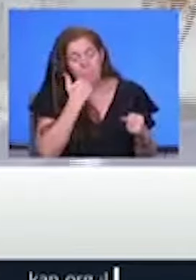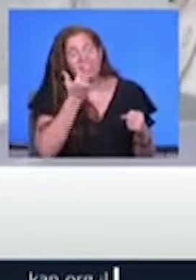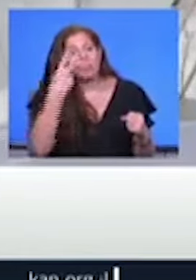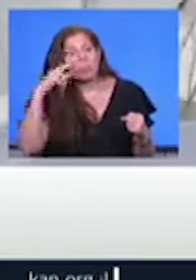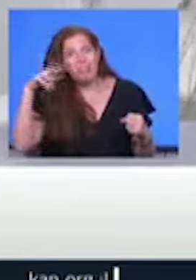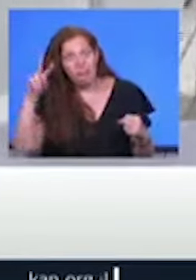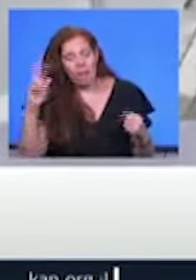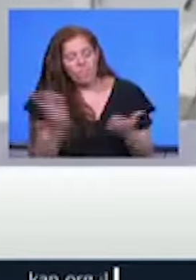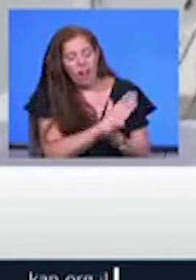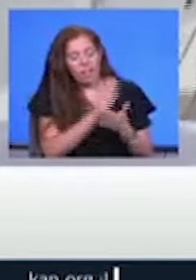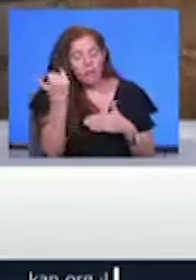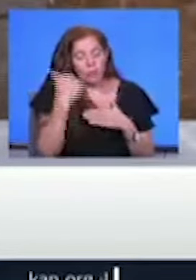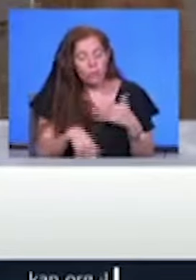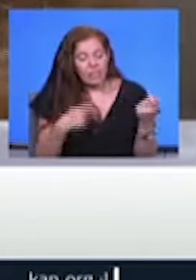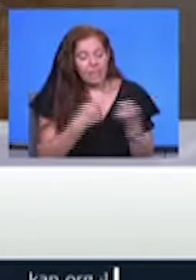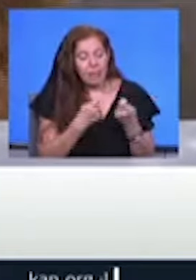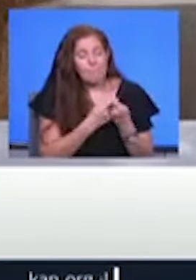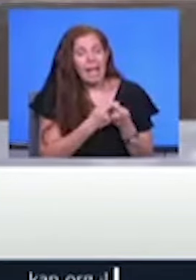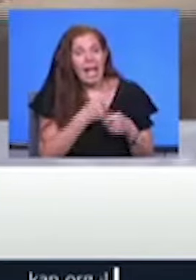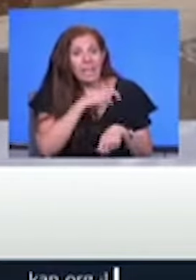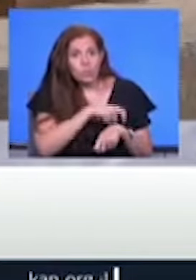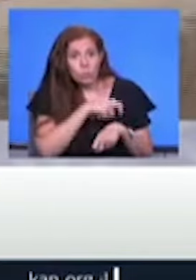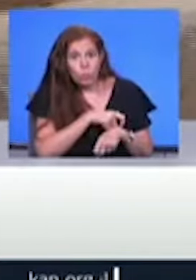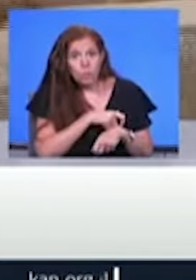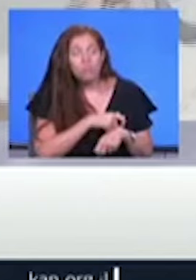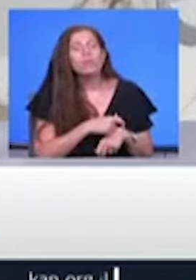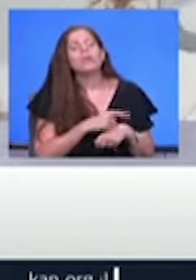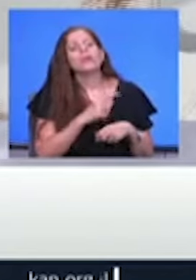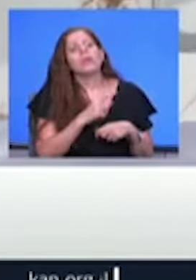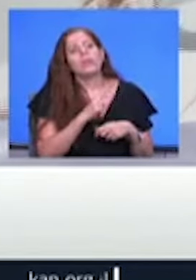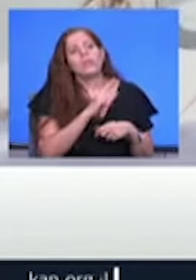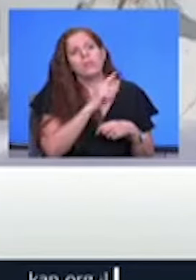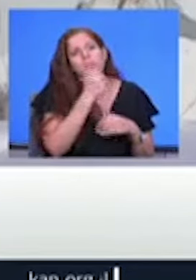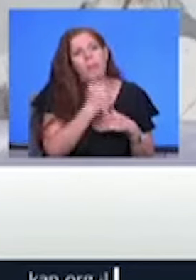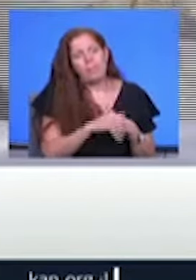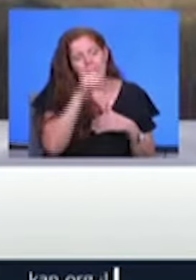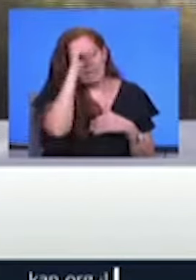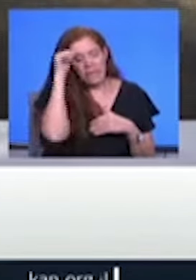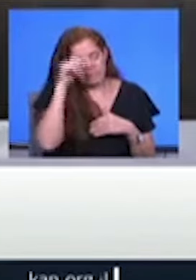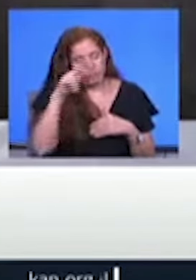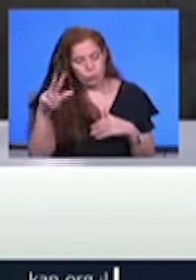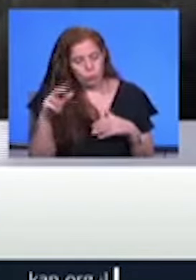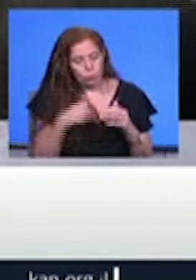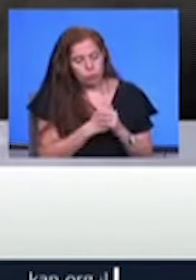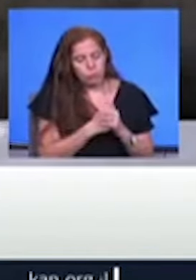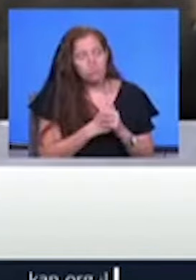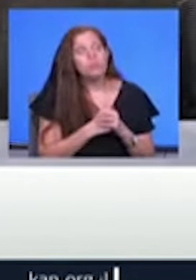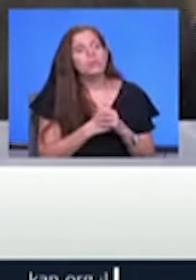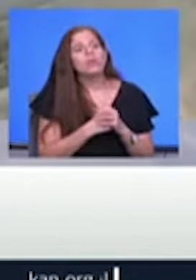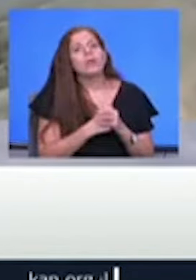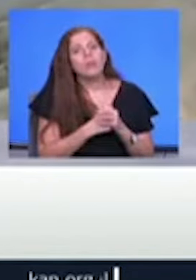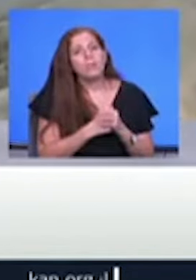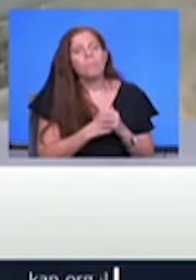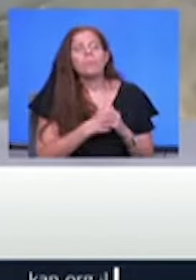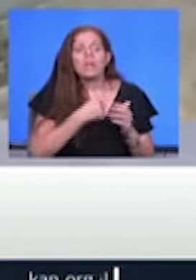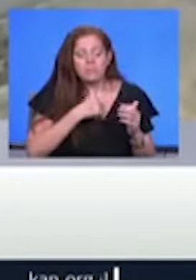וההחלטה הסופית לגבי העיתוי נפלה בקיץ 23. אוקיי, אז אני רוצה ברשותך